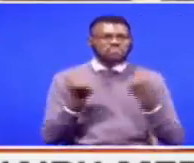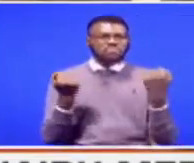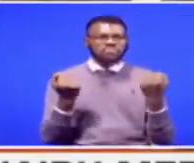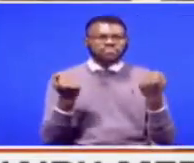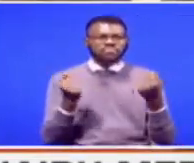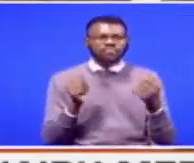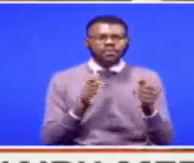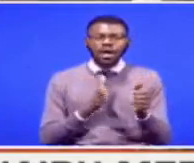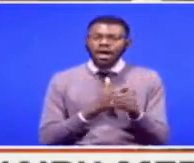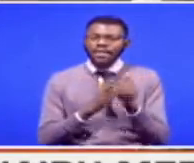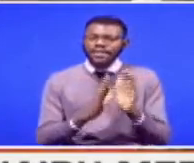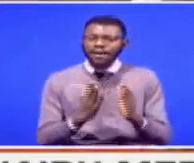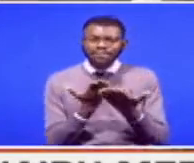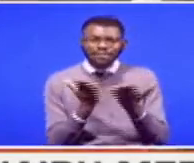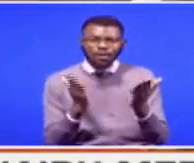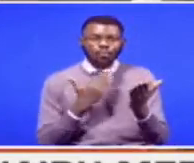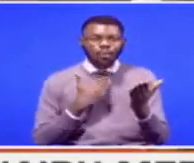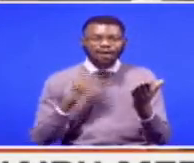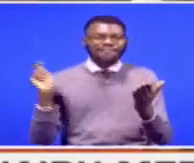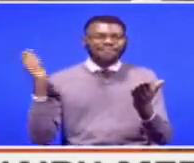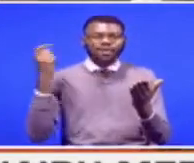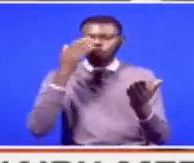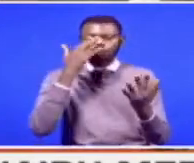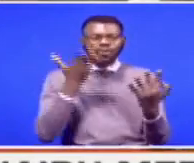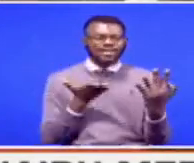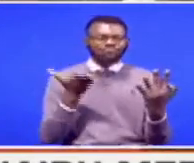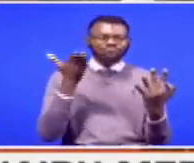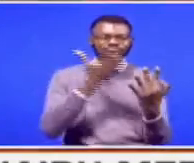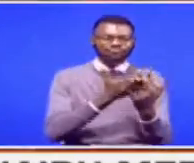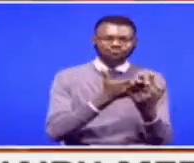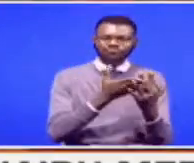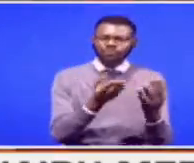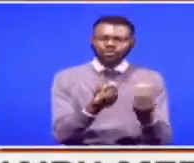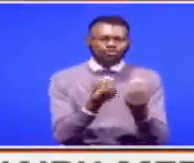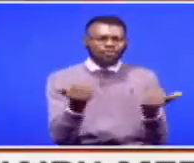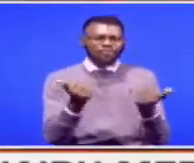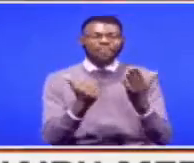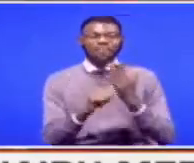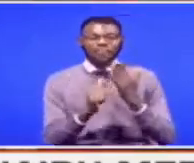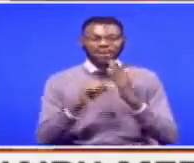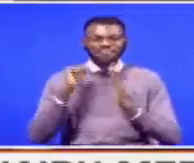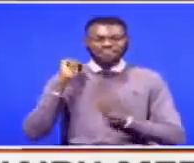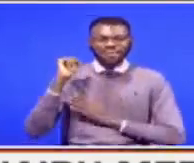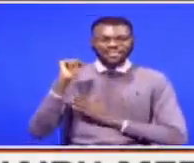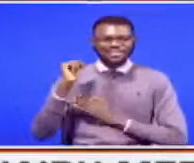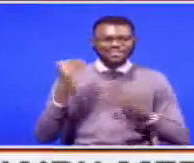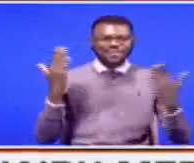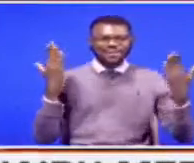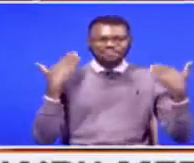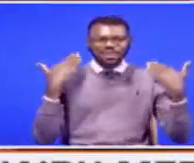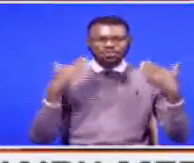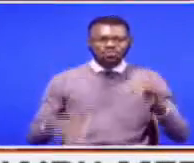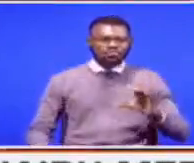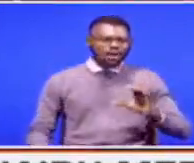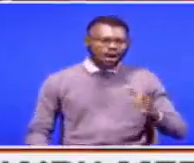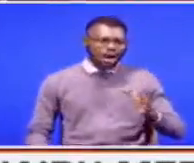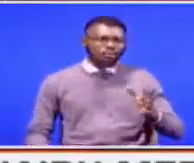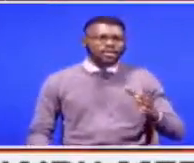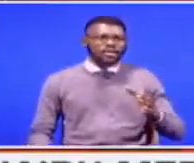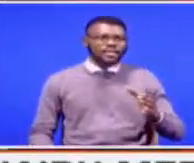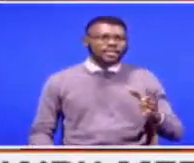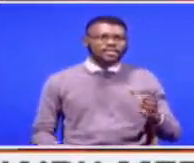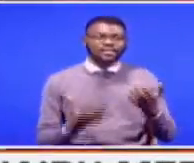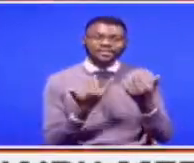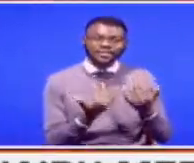hiyo sasa wanataka Rais William Ruto kuingilia kati na kutatua mizozo ya kisiasa iliyo kaunti ya Meru, wakitoa shinikizo kwa